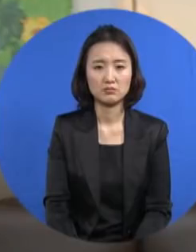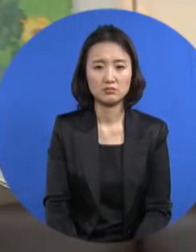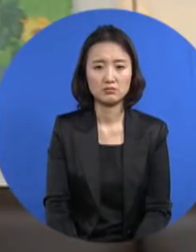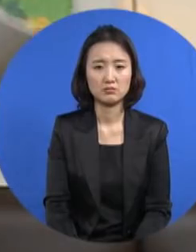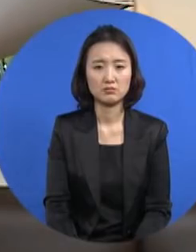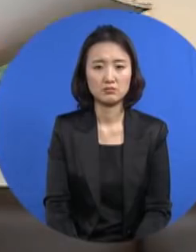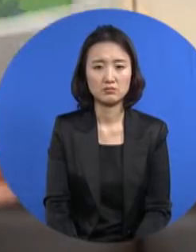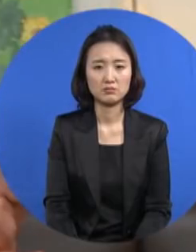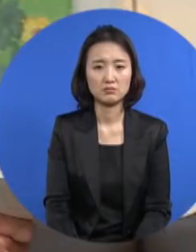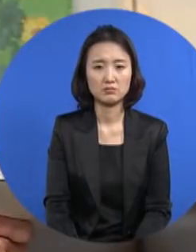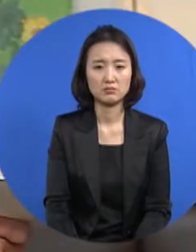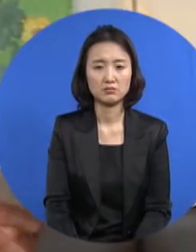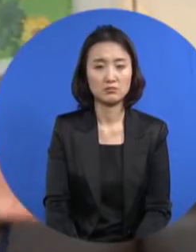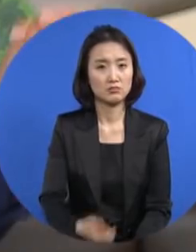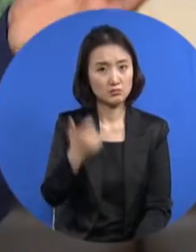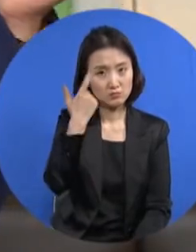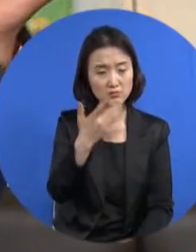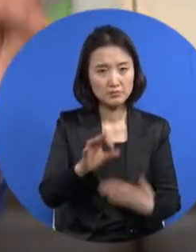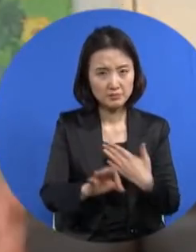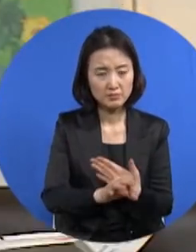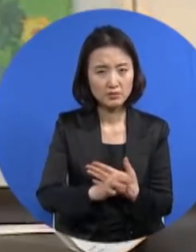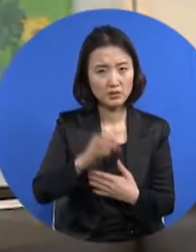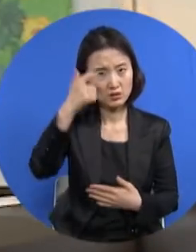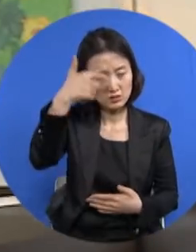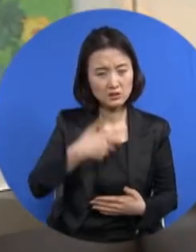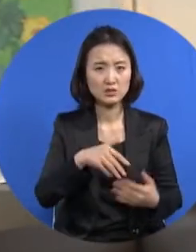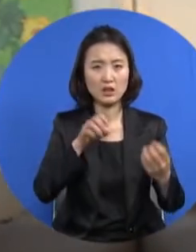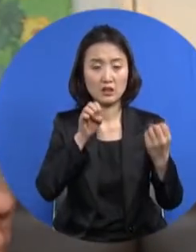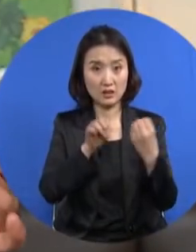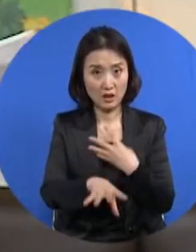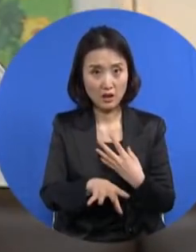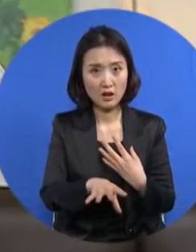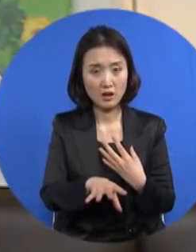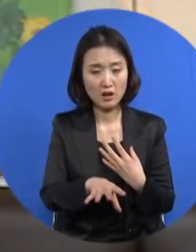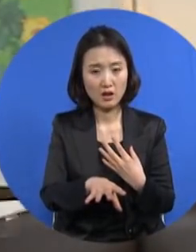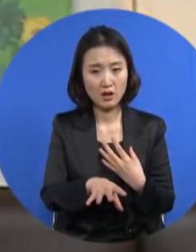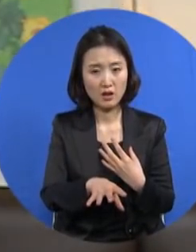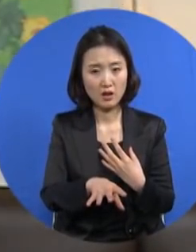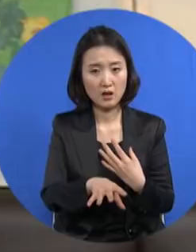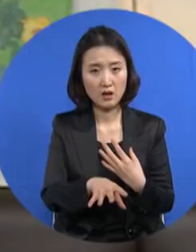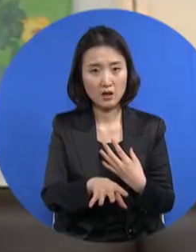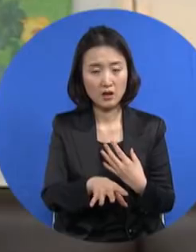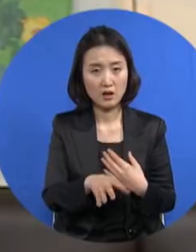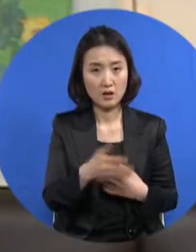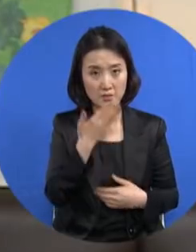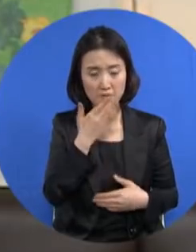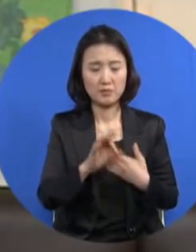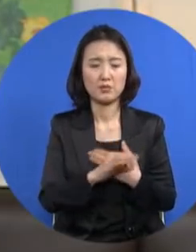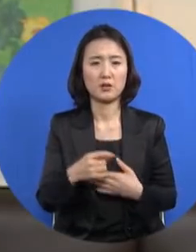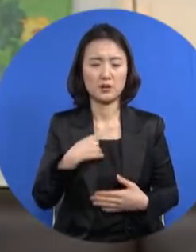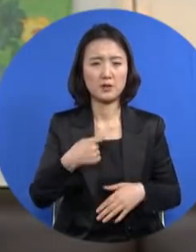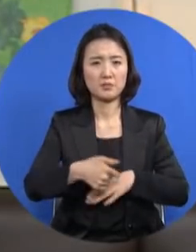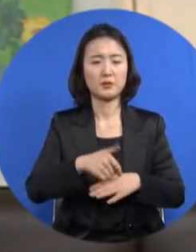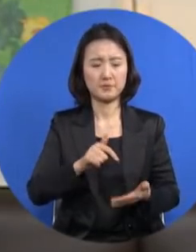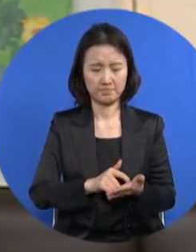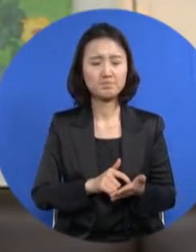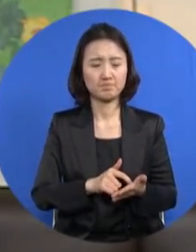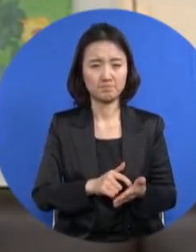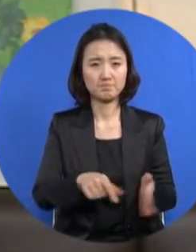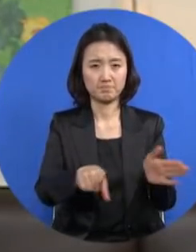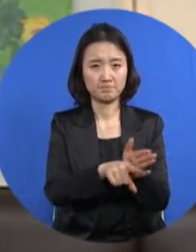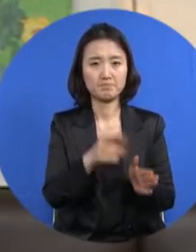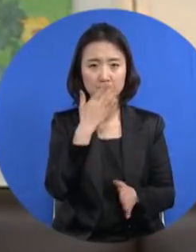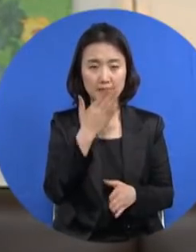그래서 가까이, 왜냐면 물어보면 질문에 대답을 해줄 수 있는 사람이 조금 더 제가 멘토로 삼기에 좋을 것